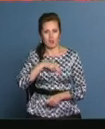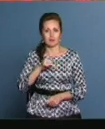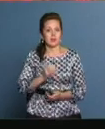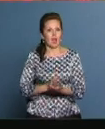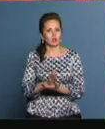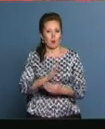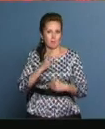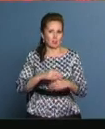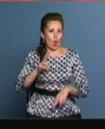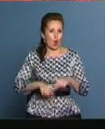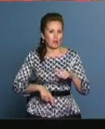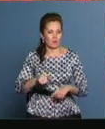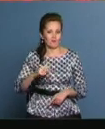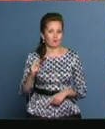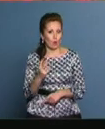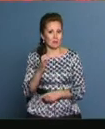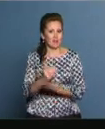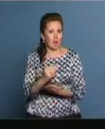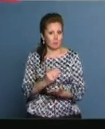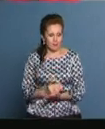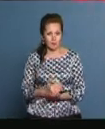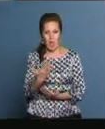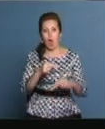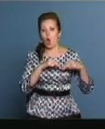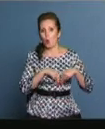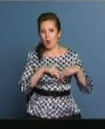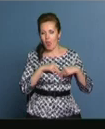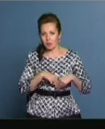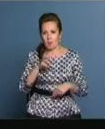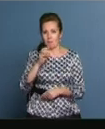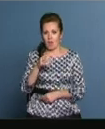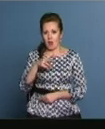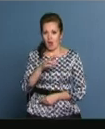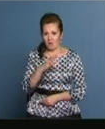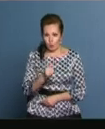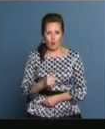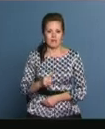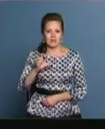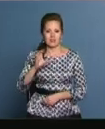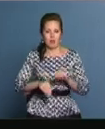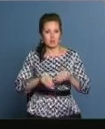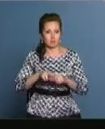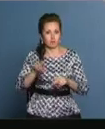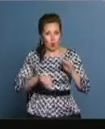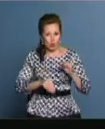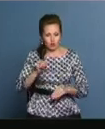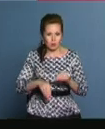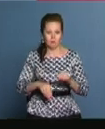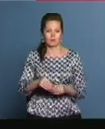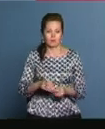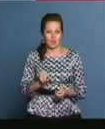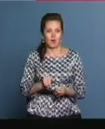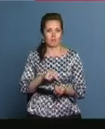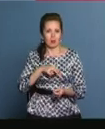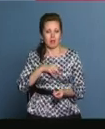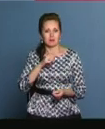второй степени. А его коллеге по заводу Сергею Беляеву, слесарю-сборщику радиоэлектронной аппаратуры, медаль за заслуги в освоении